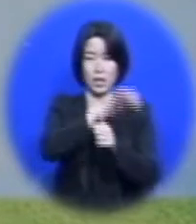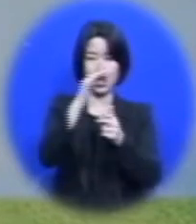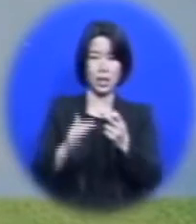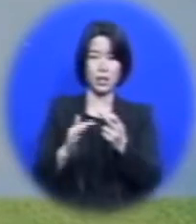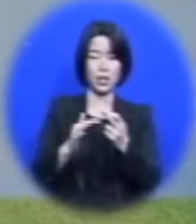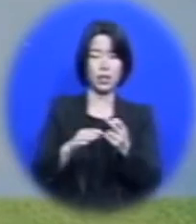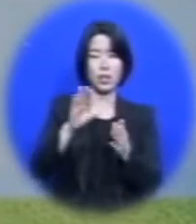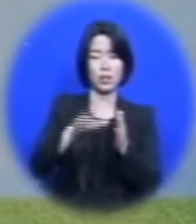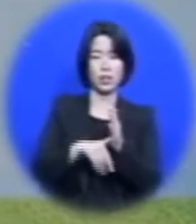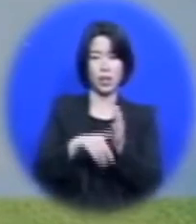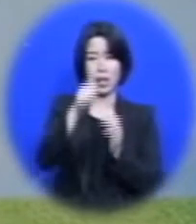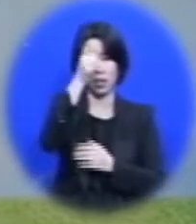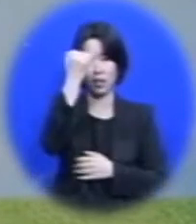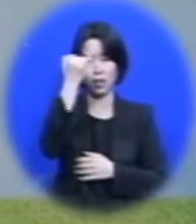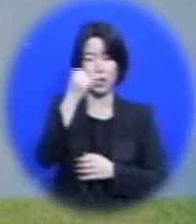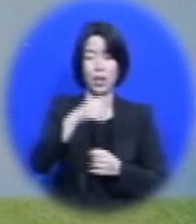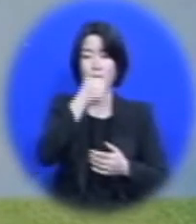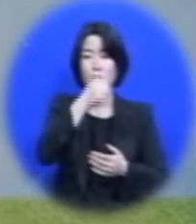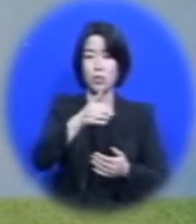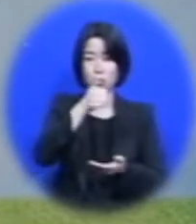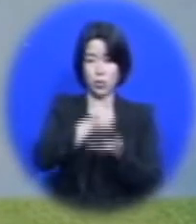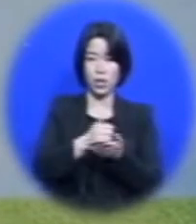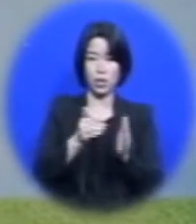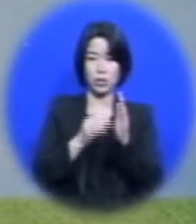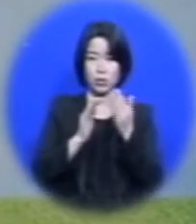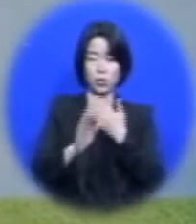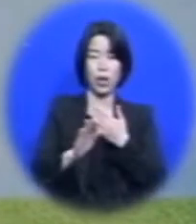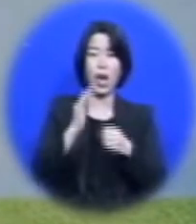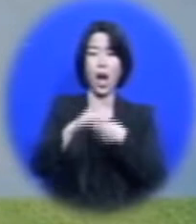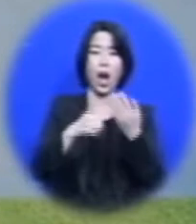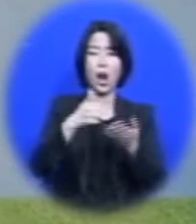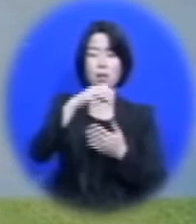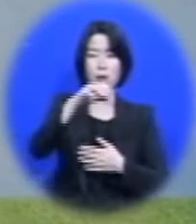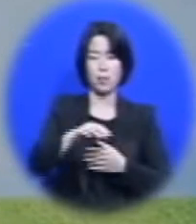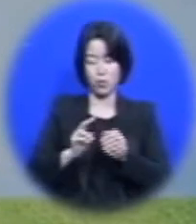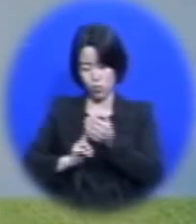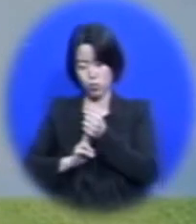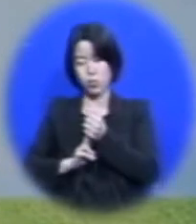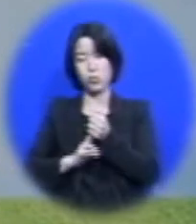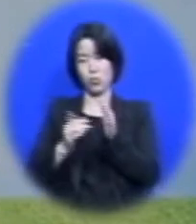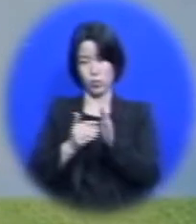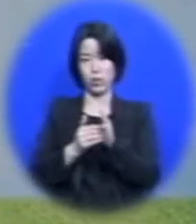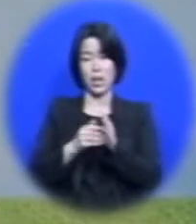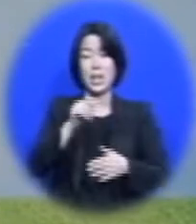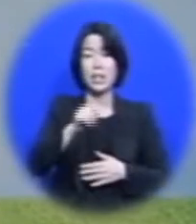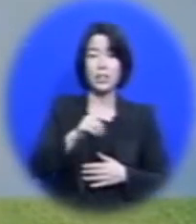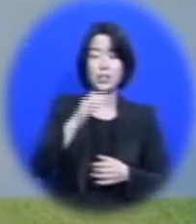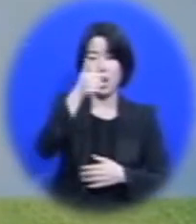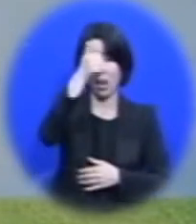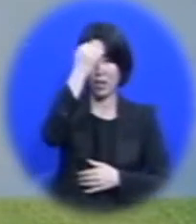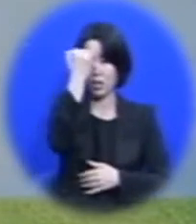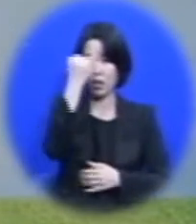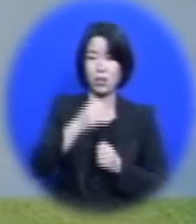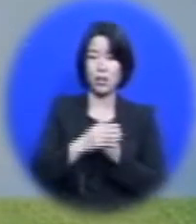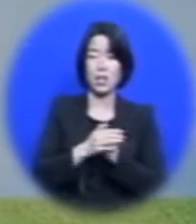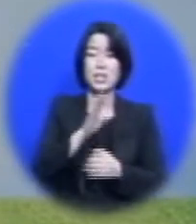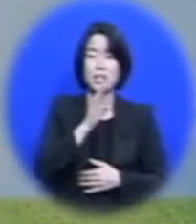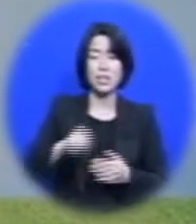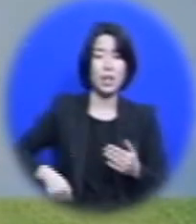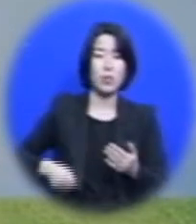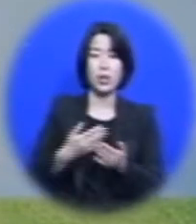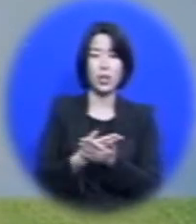하와가 죄를 짓고 난 다음에 그는 하나님 앞에서 숨었습니다. 그것은 아담과 하와가 진짜 회개한